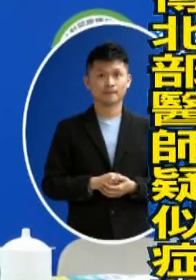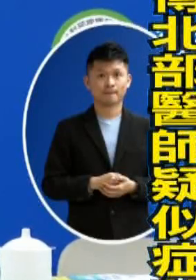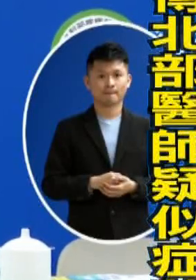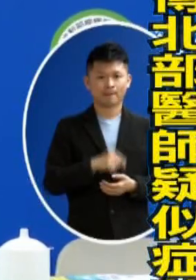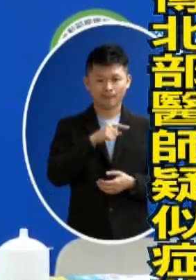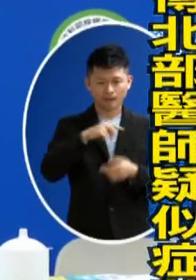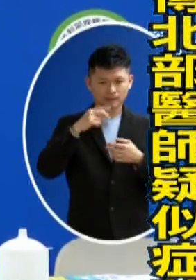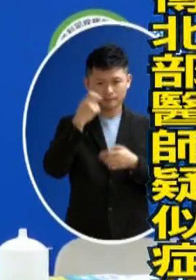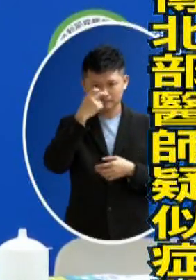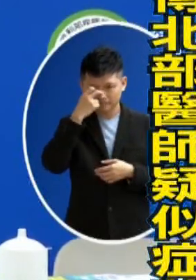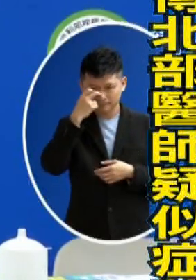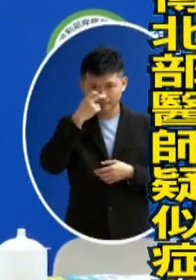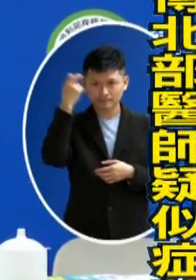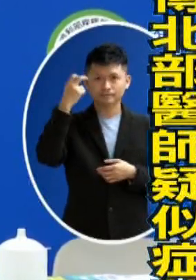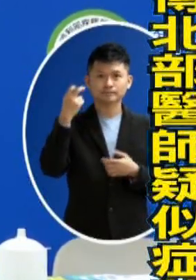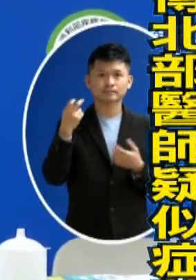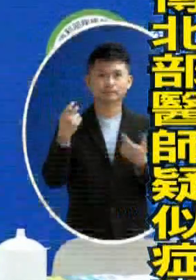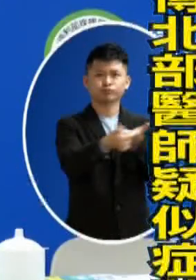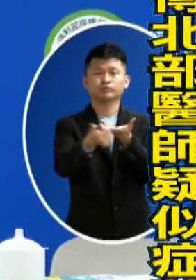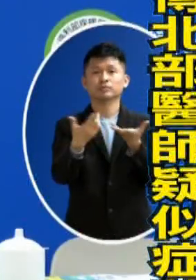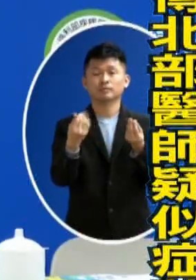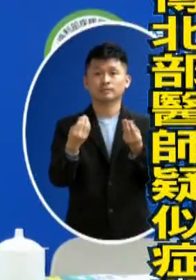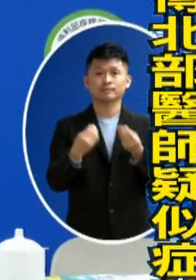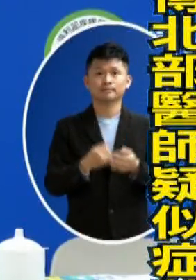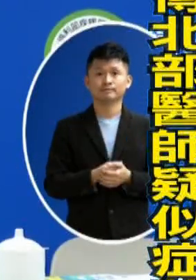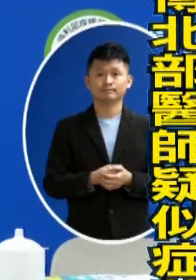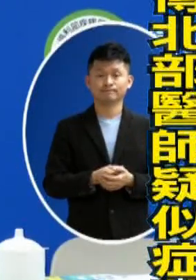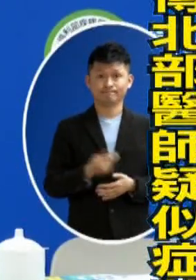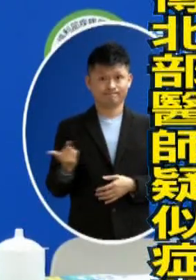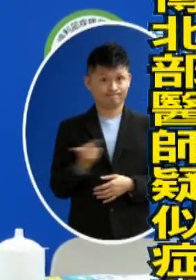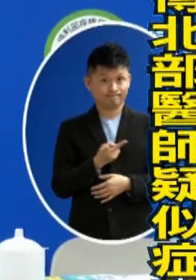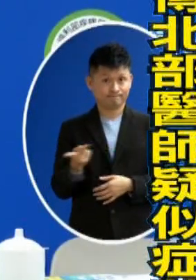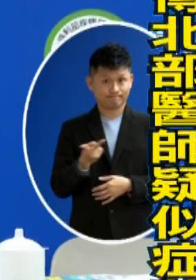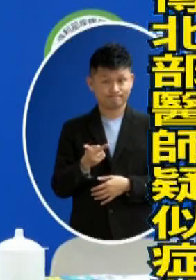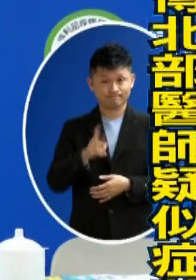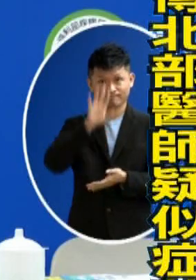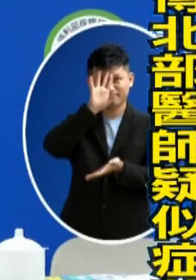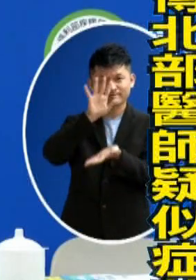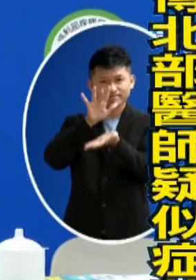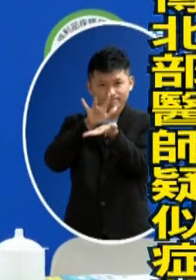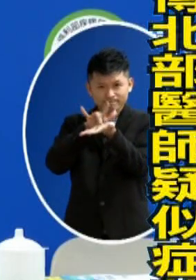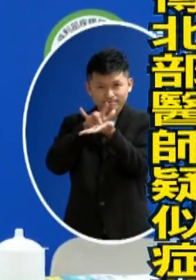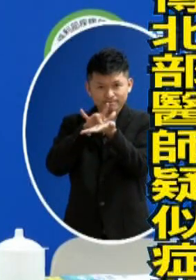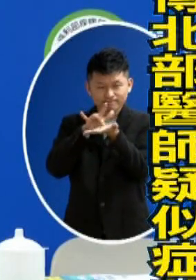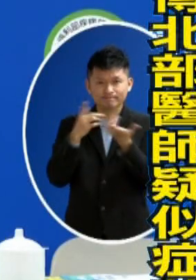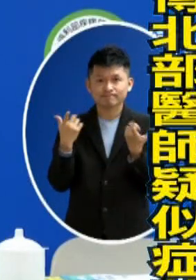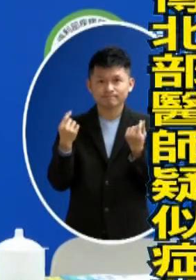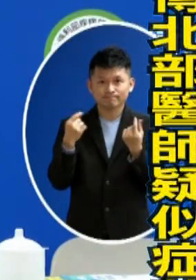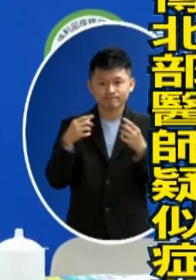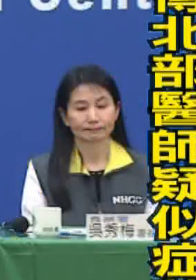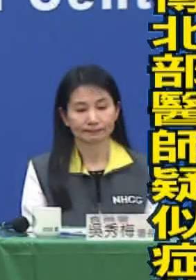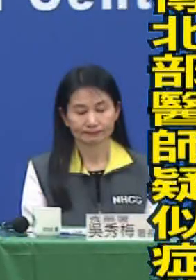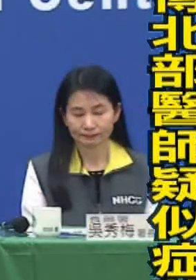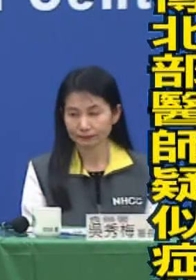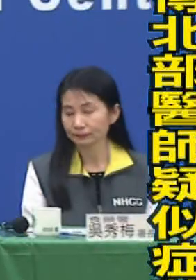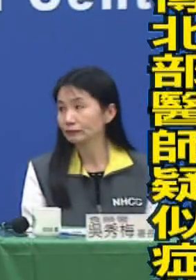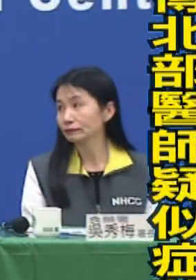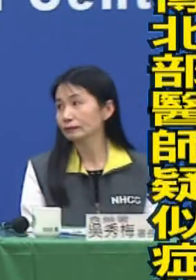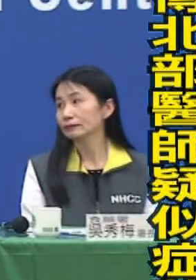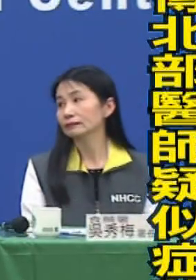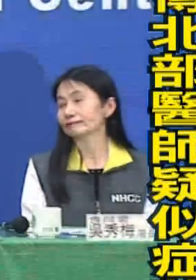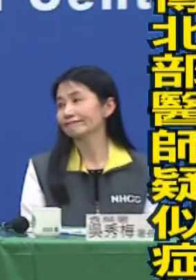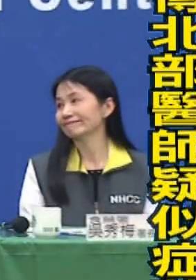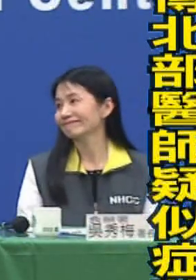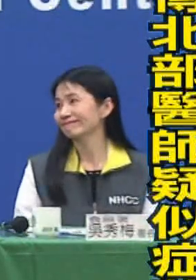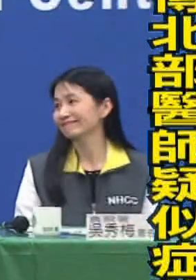屏东有一位江姓女子，她是以投资国旅卡作为幌子，鼓吹民众来投资，吸引20多人投资，就有被害